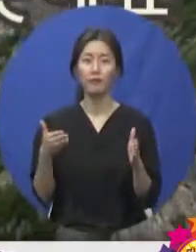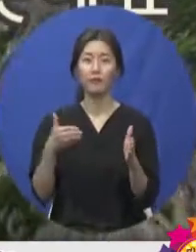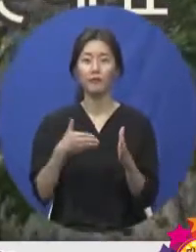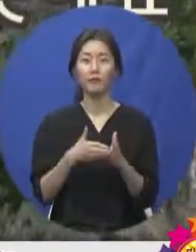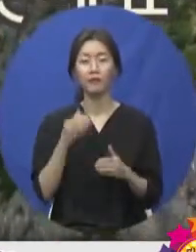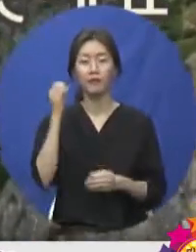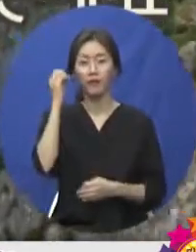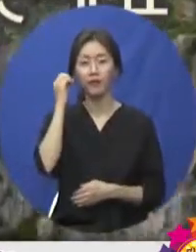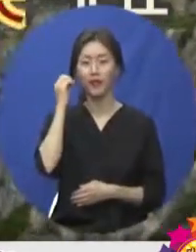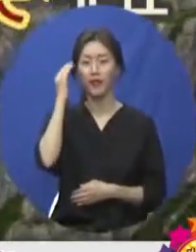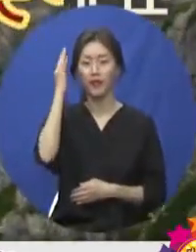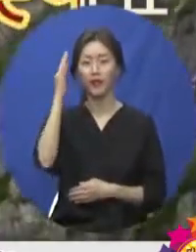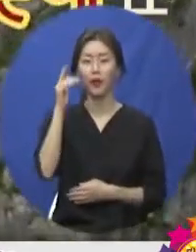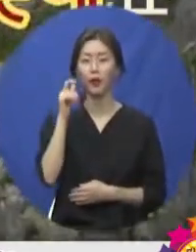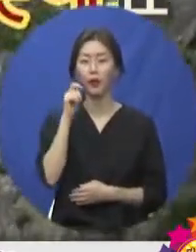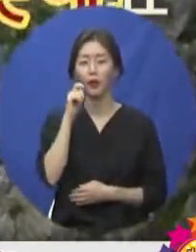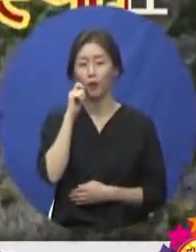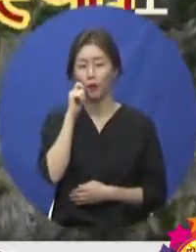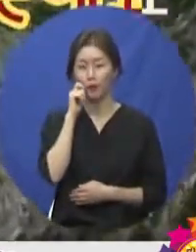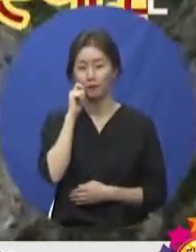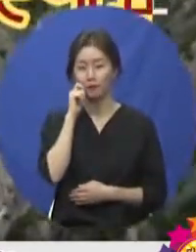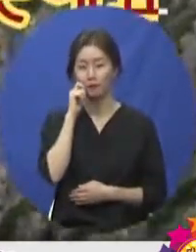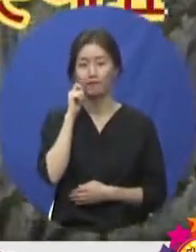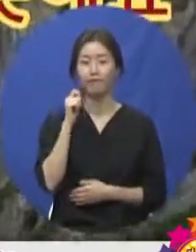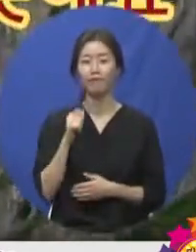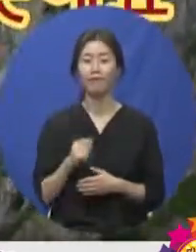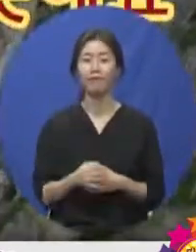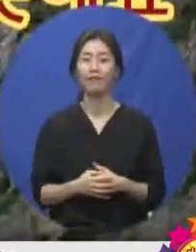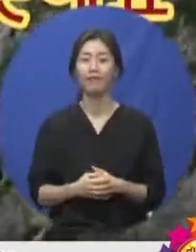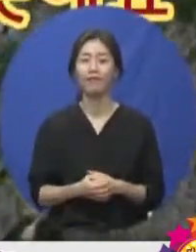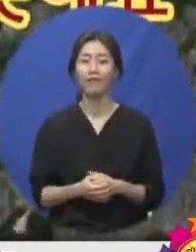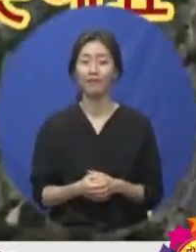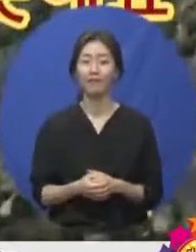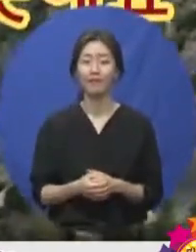지금도 잊지 못해요.